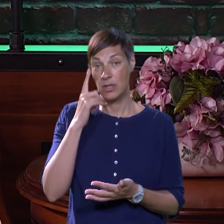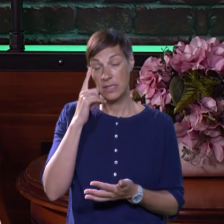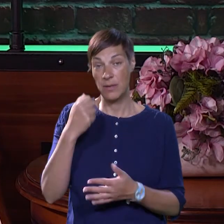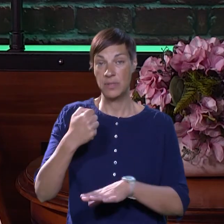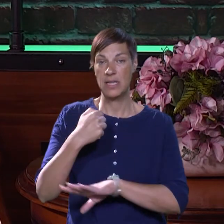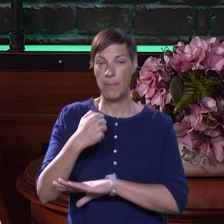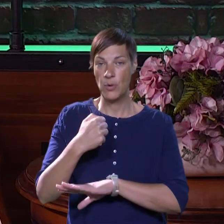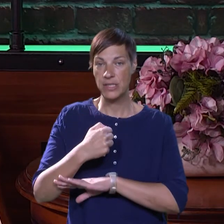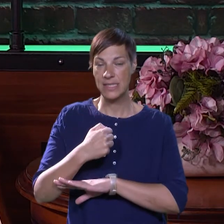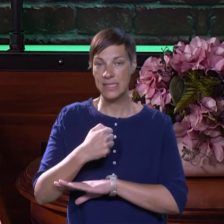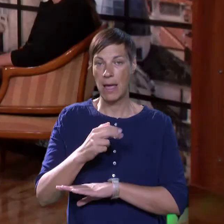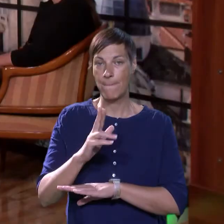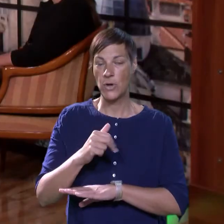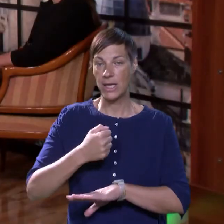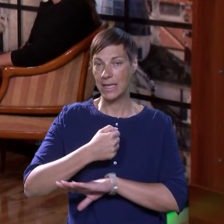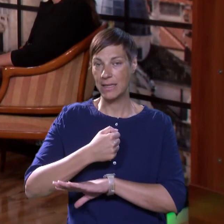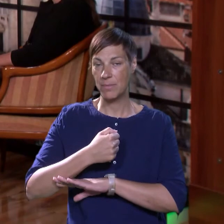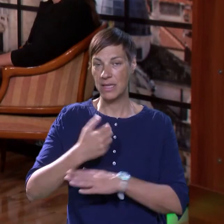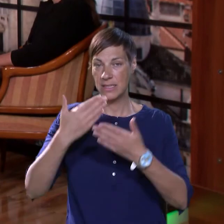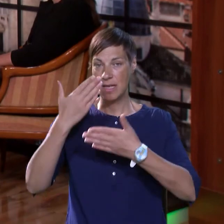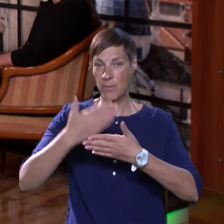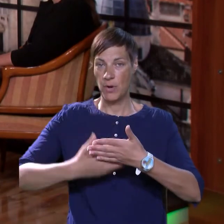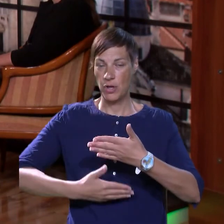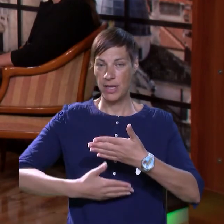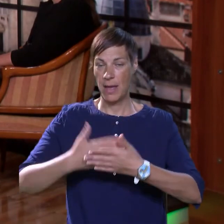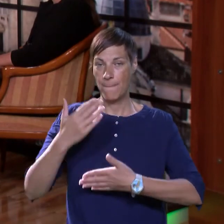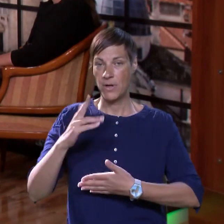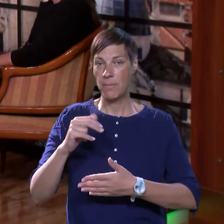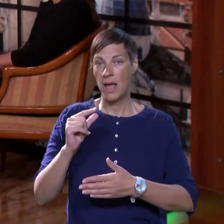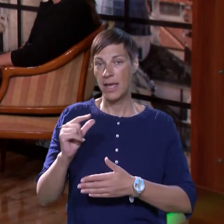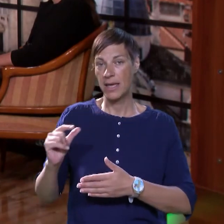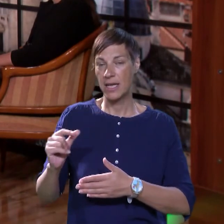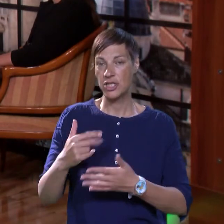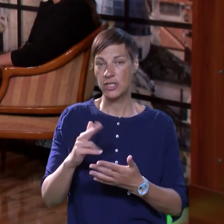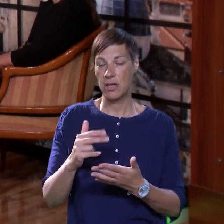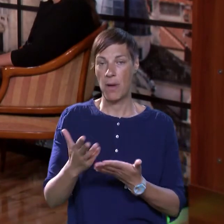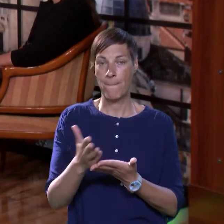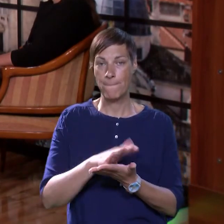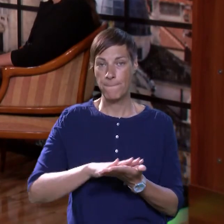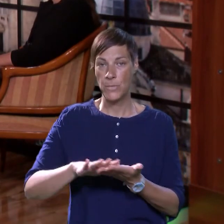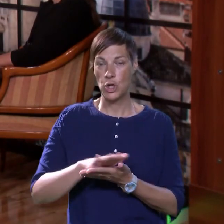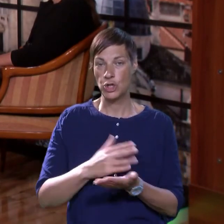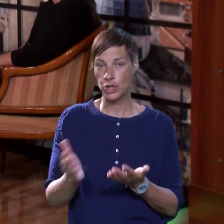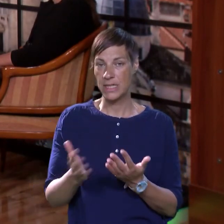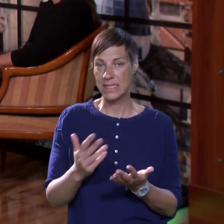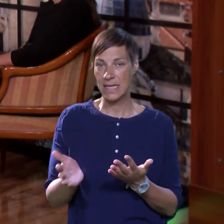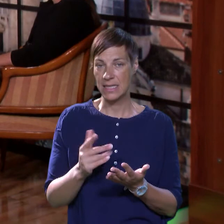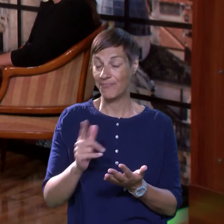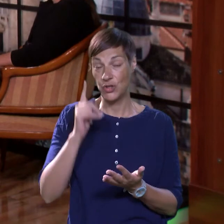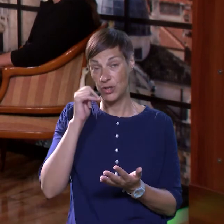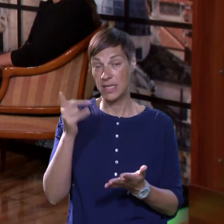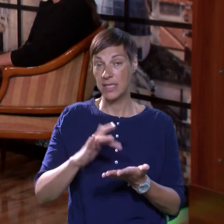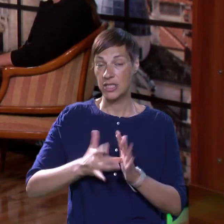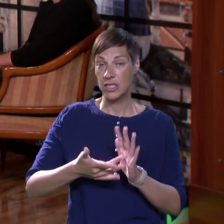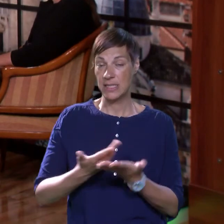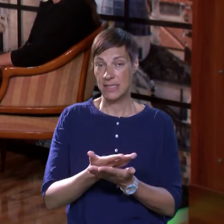zamislimo stablo, dakle i kad imate stablo, kičmu, debla i male grančice, onda ima tu prostora za listanje. To ne